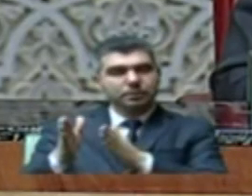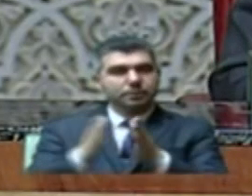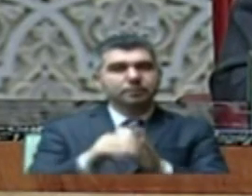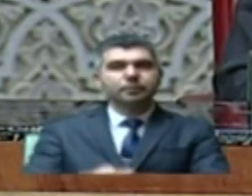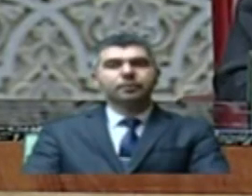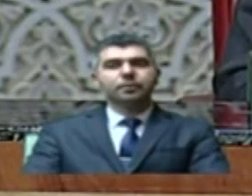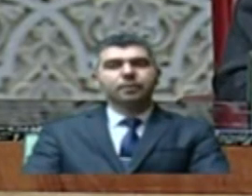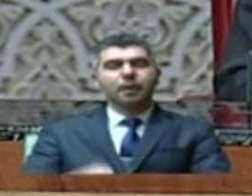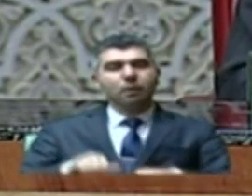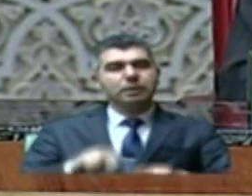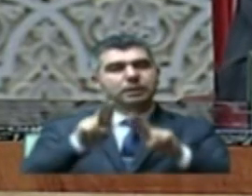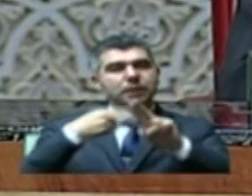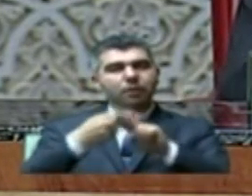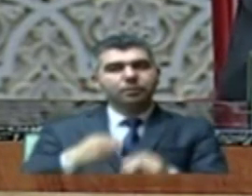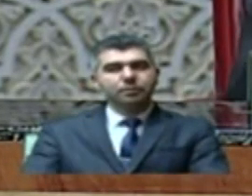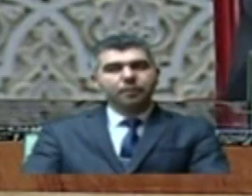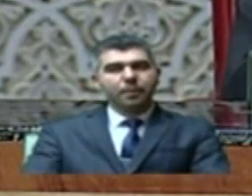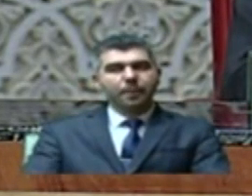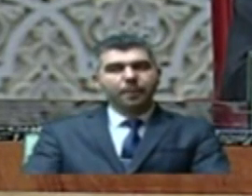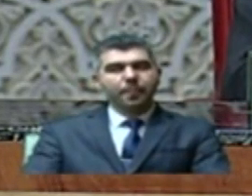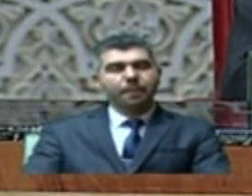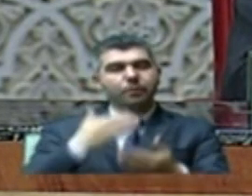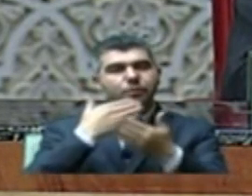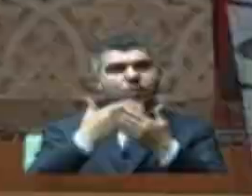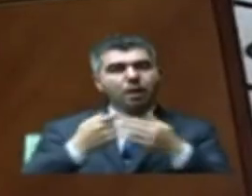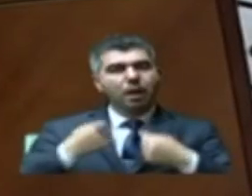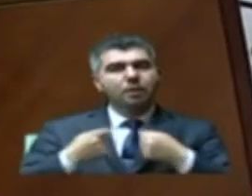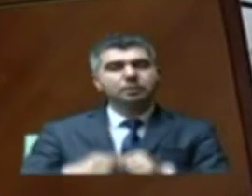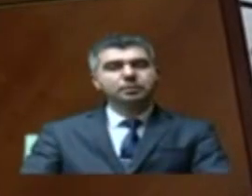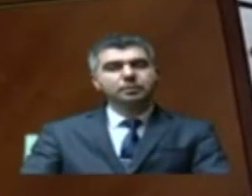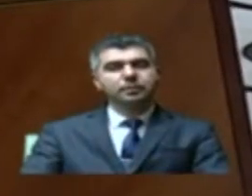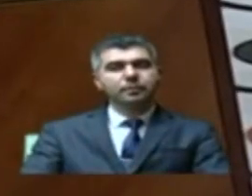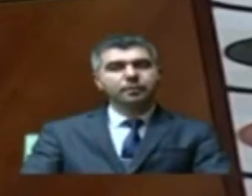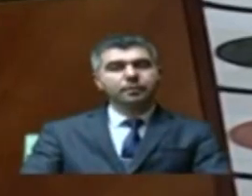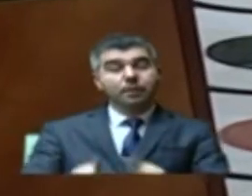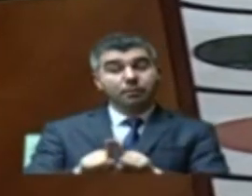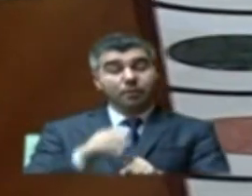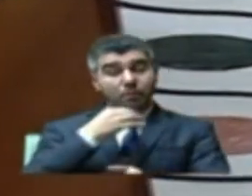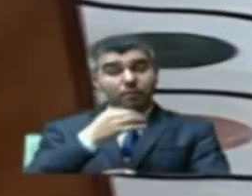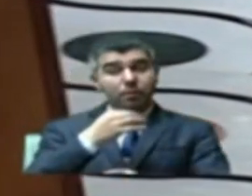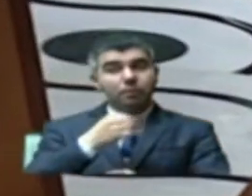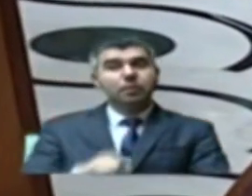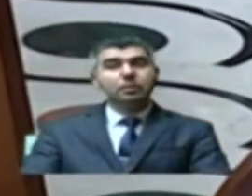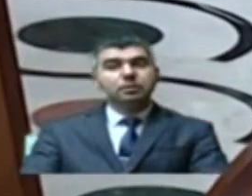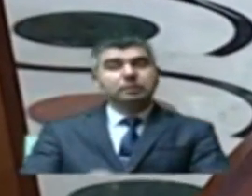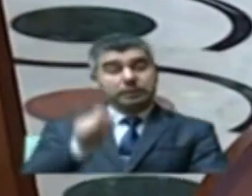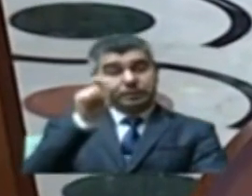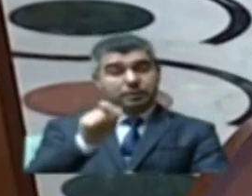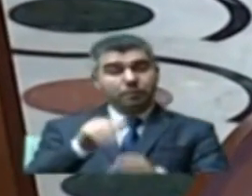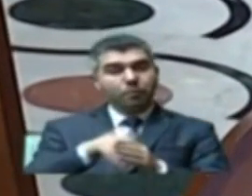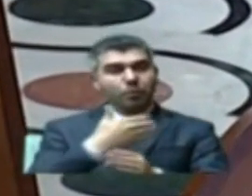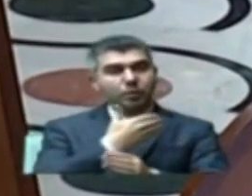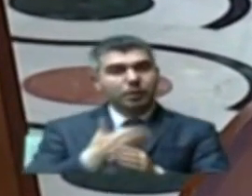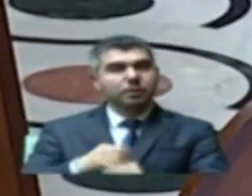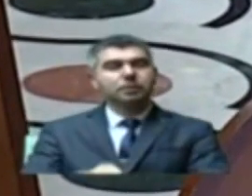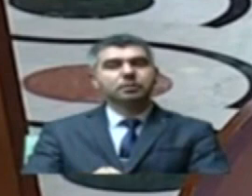سيدة الوزيرة اللي رد على التعقيب. شكرا سيد الرئيس. بغيت نقول سيد المستشار